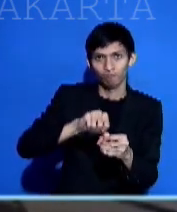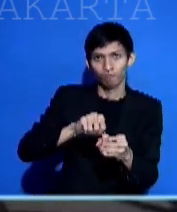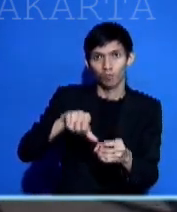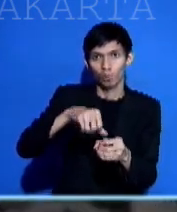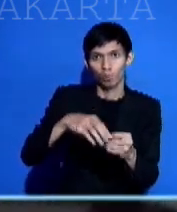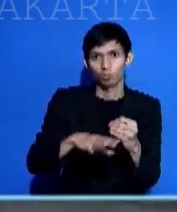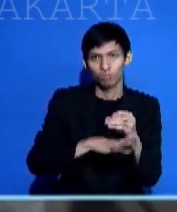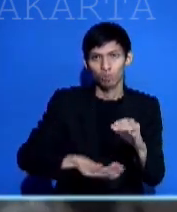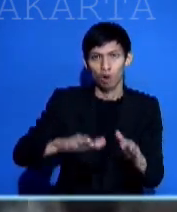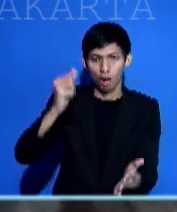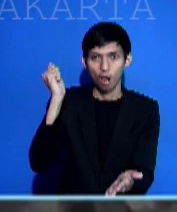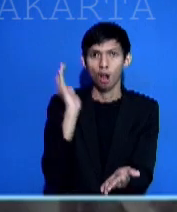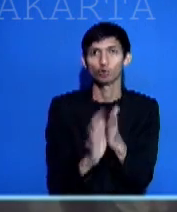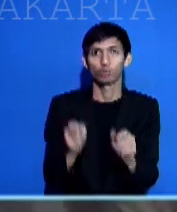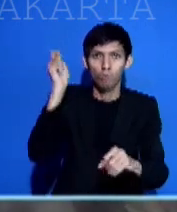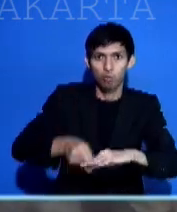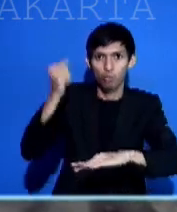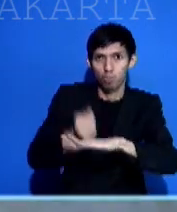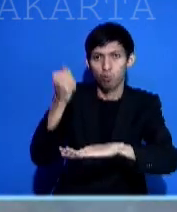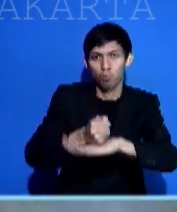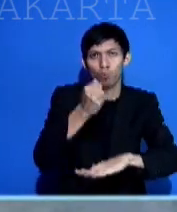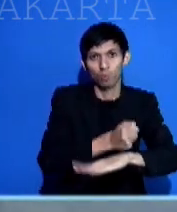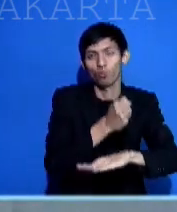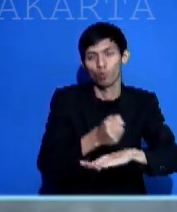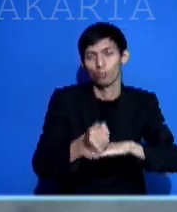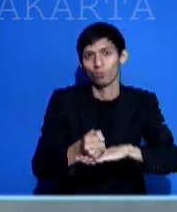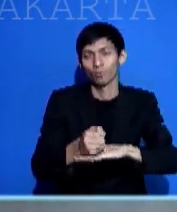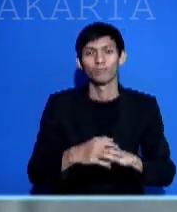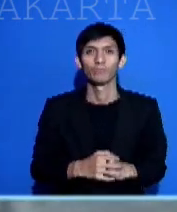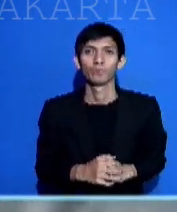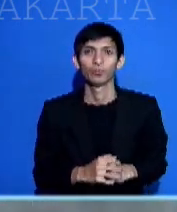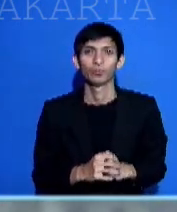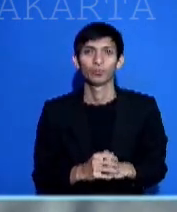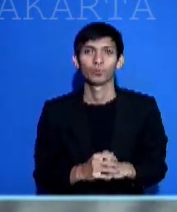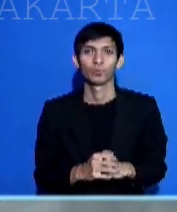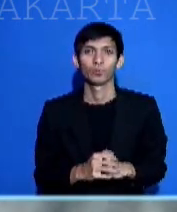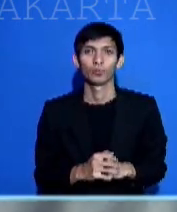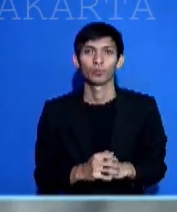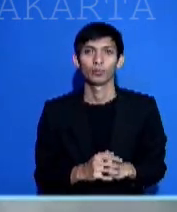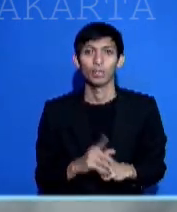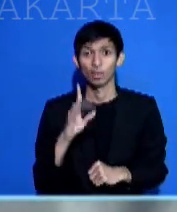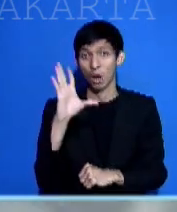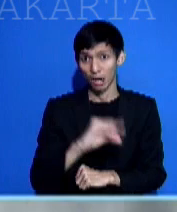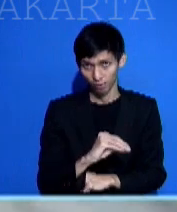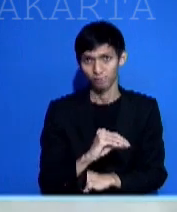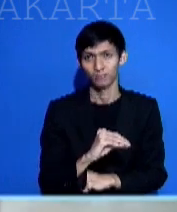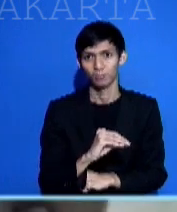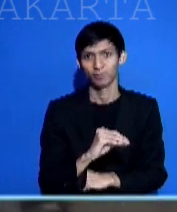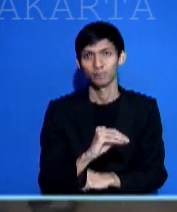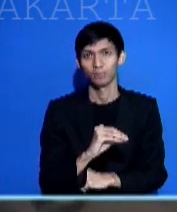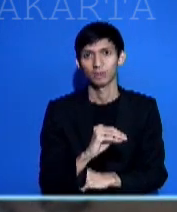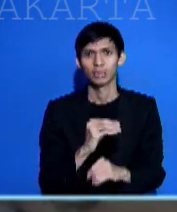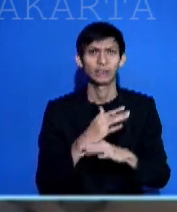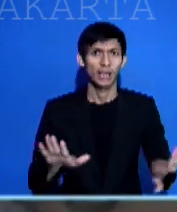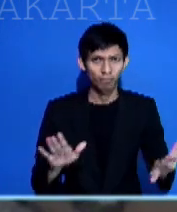tempa seingaken Latu benter ingkang Radin ing sbeting setunggal dinten padatanipun Lad nelasakenggo